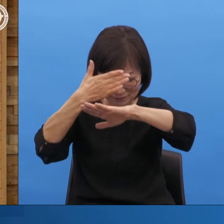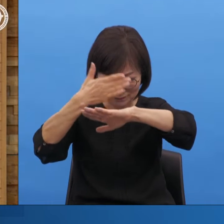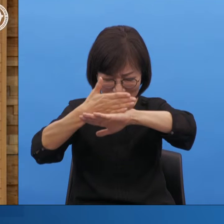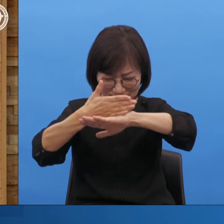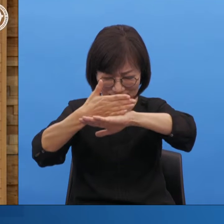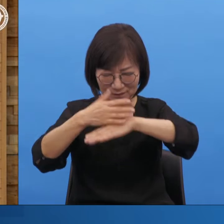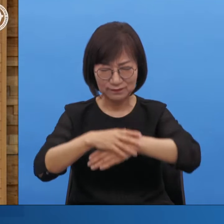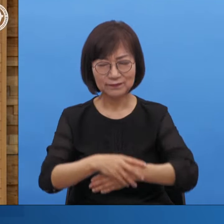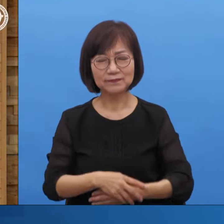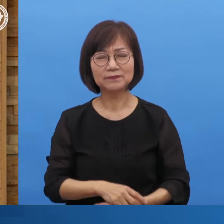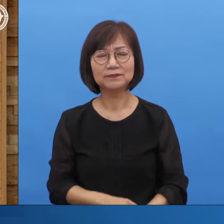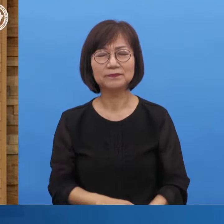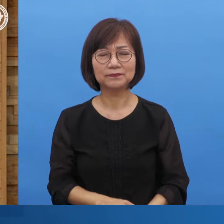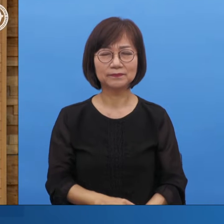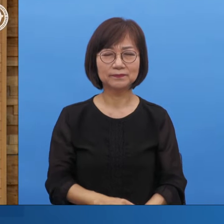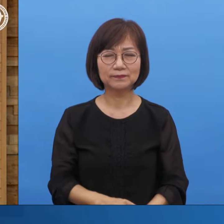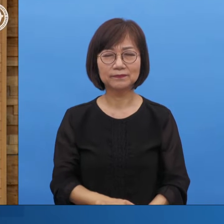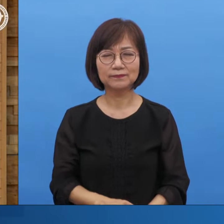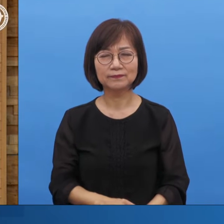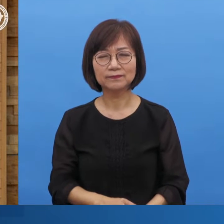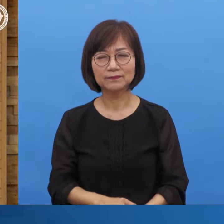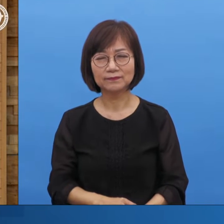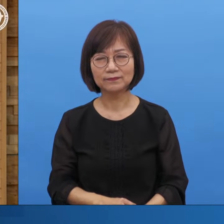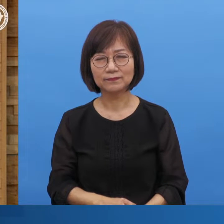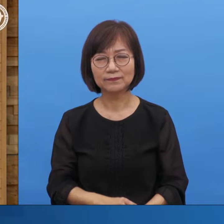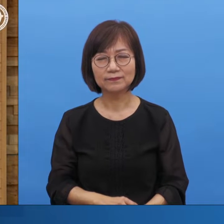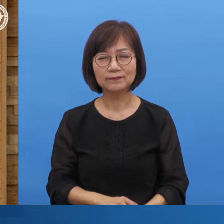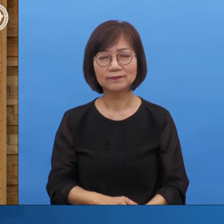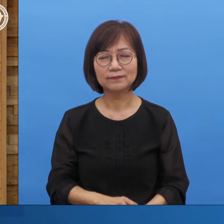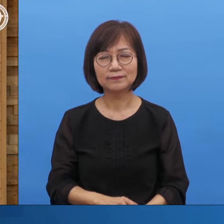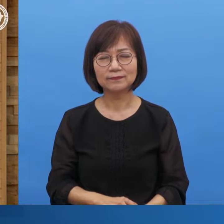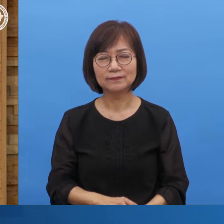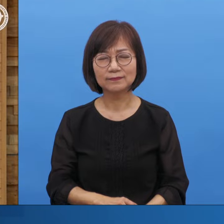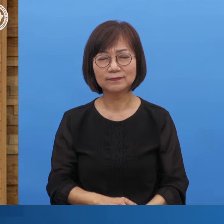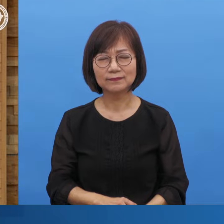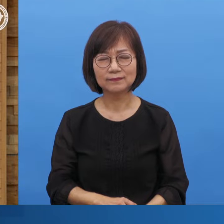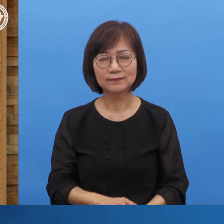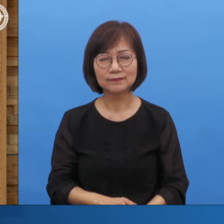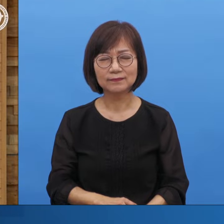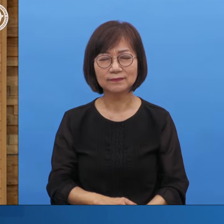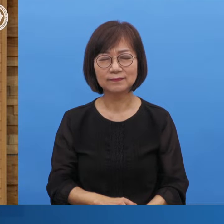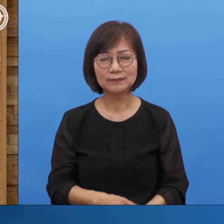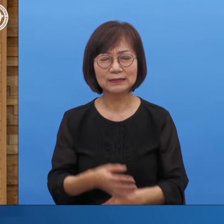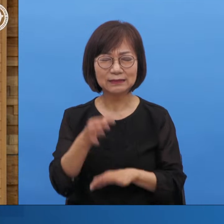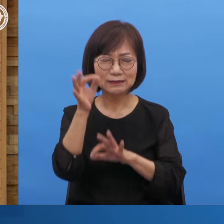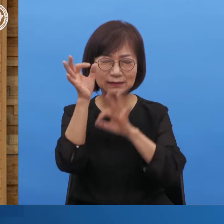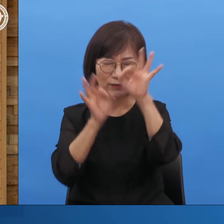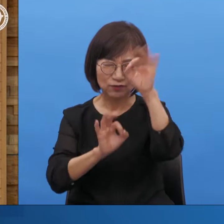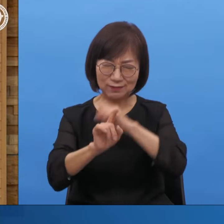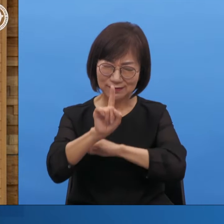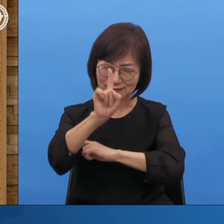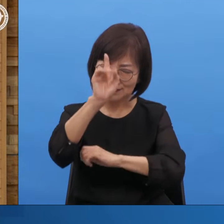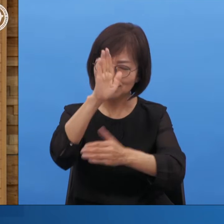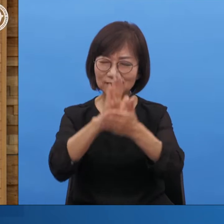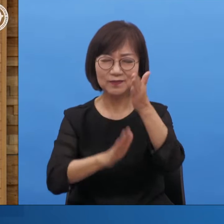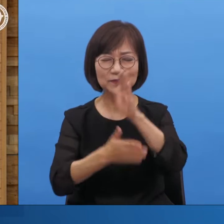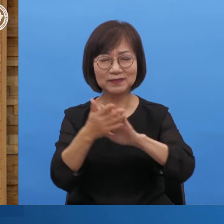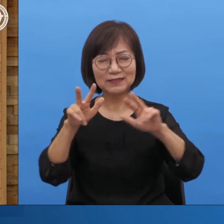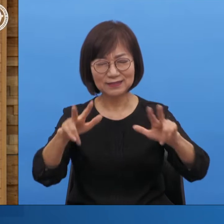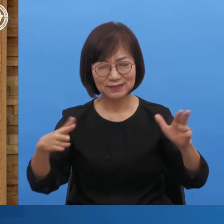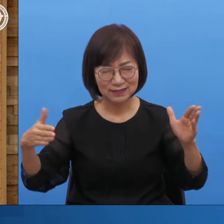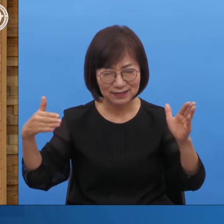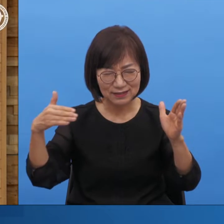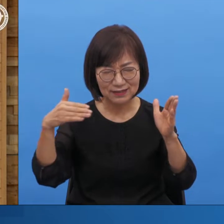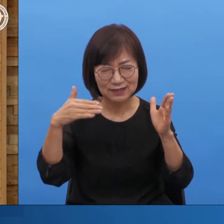of the cross, and guiding our lives within your absolute sovereignty. 단 한 번의 실수 없이 지금도 정확하게